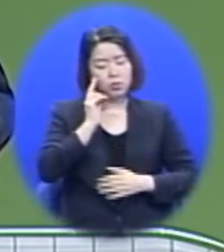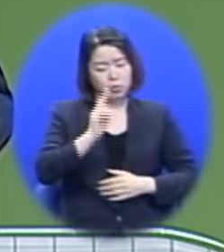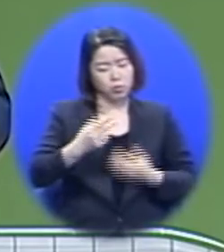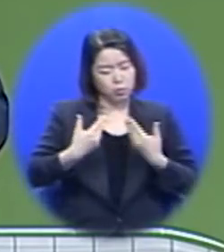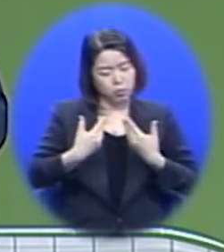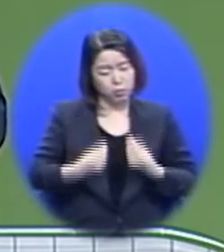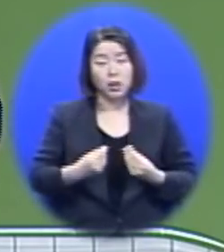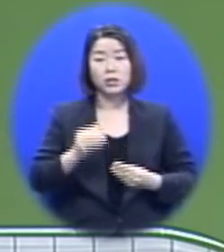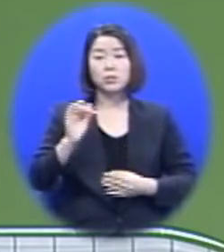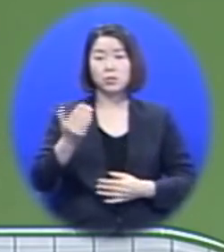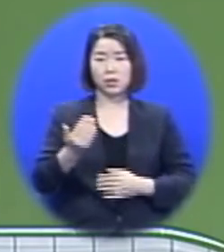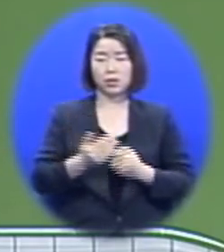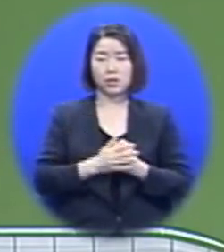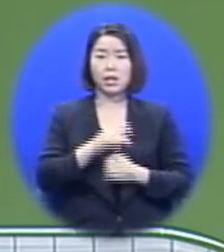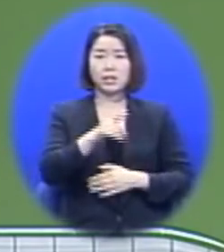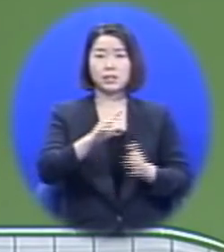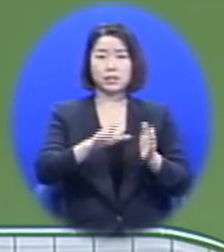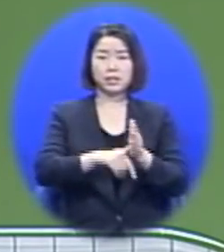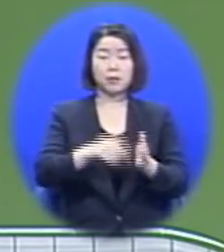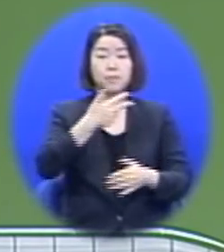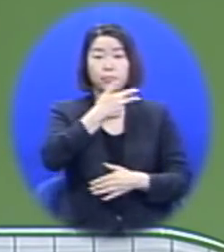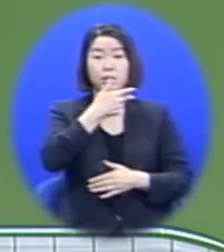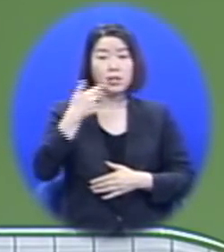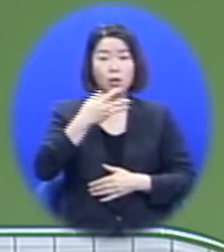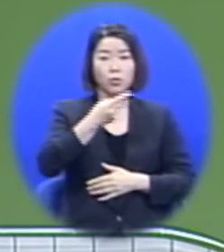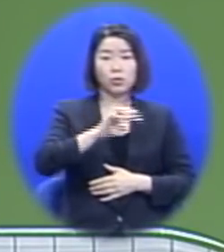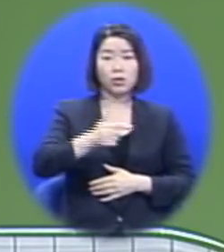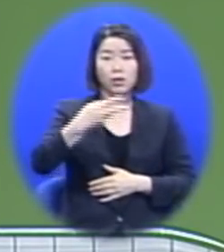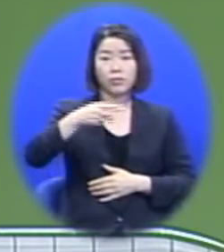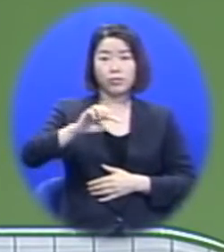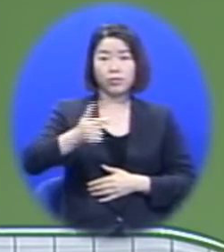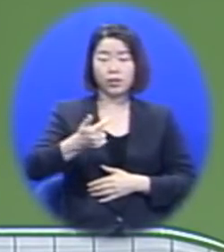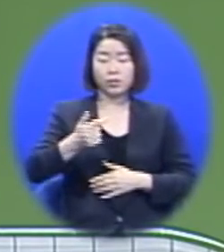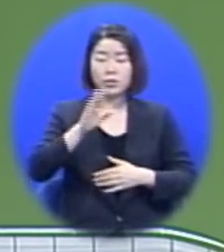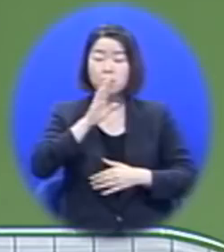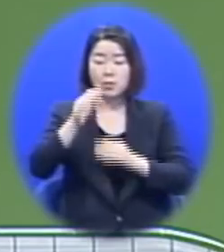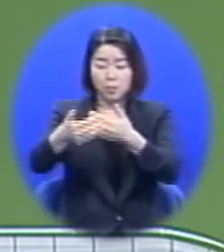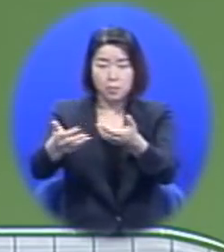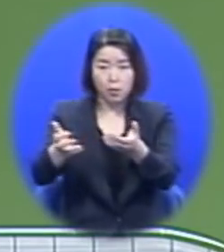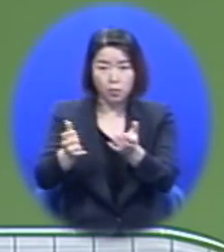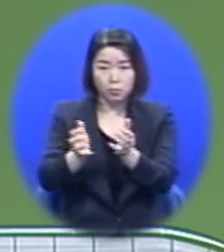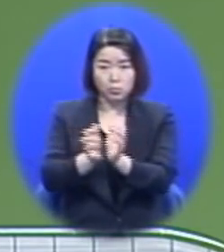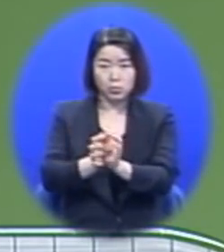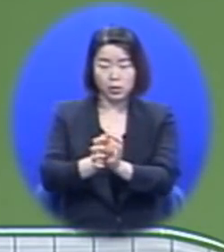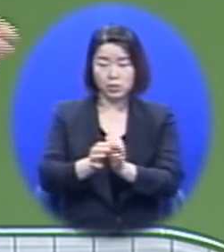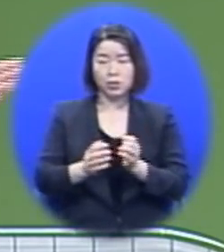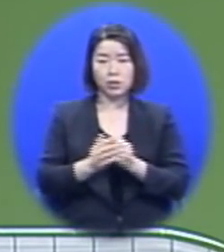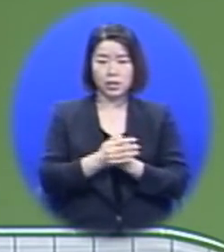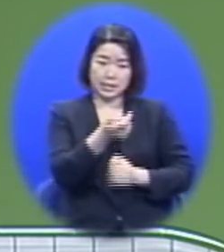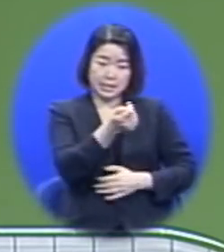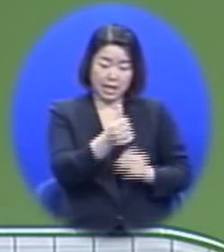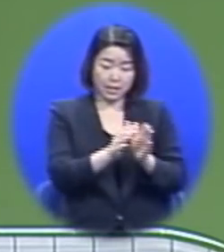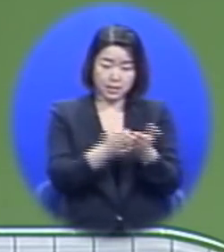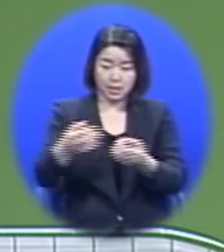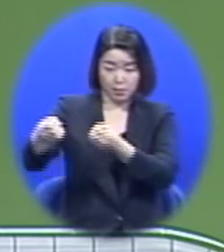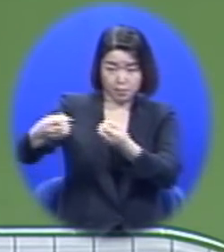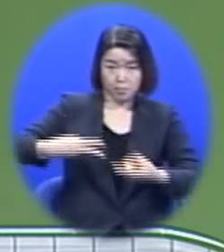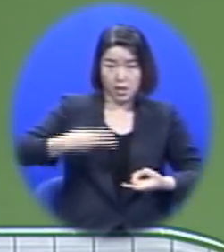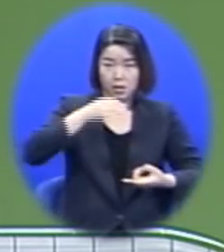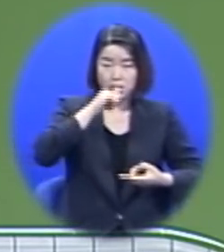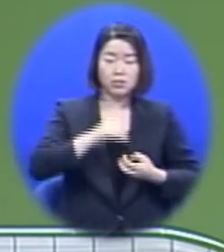되었습니다. 그때 영국 런던에 있는 본부에서 그에게 조그만 소책자가 하나 배달되어져